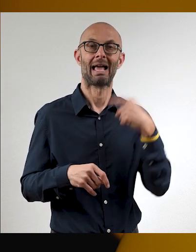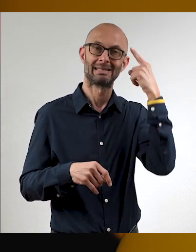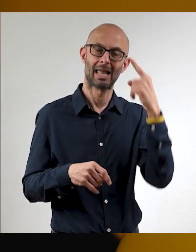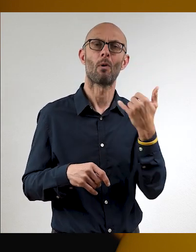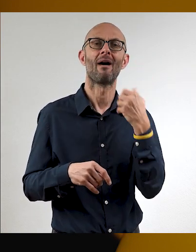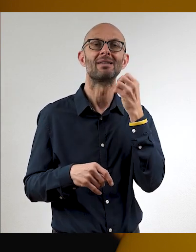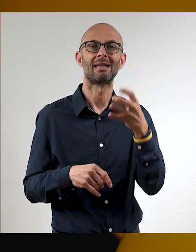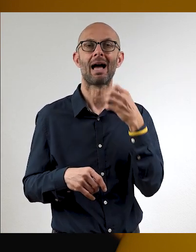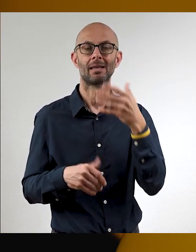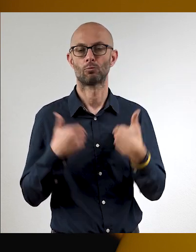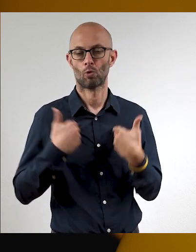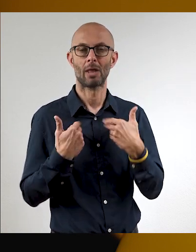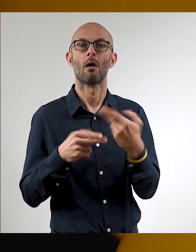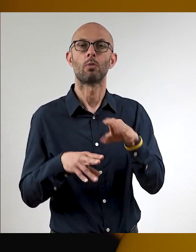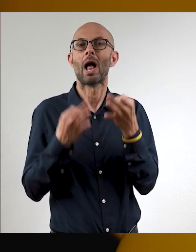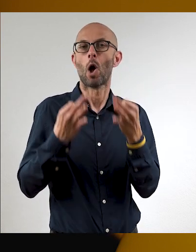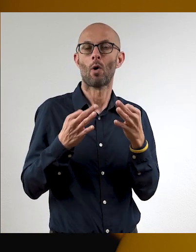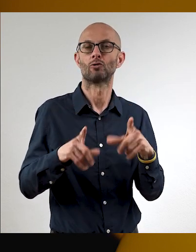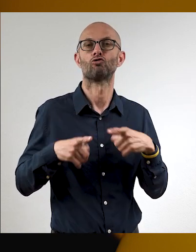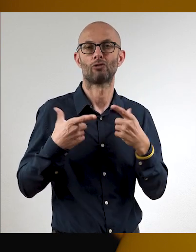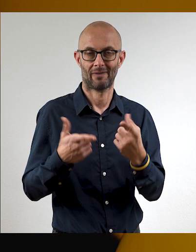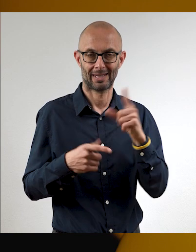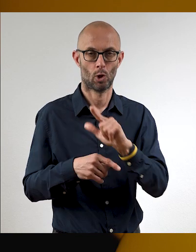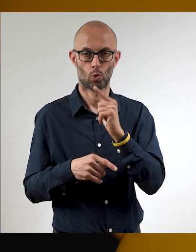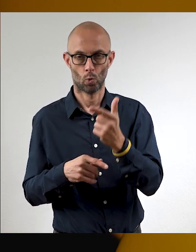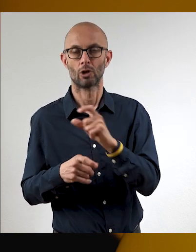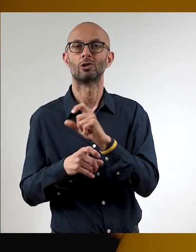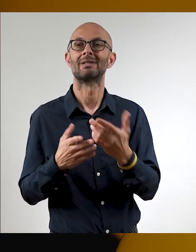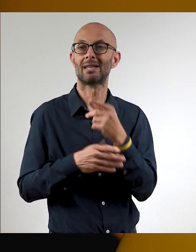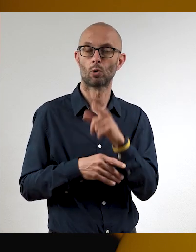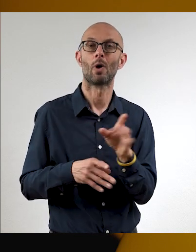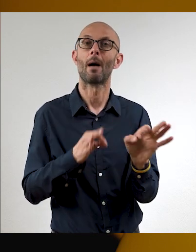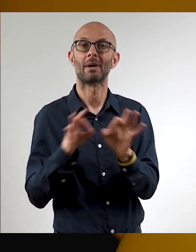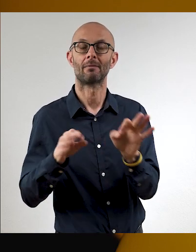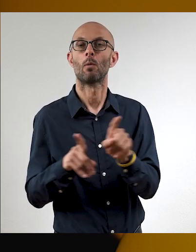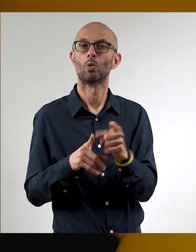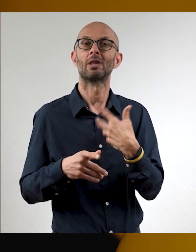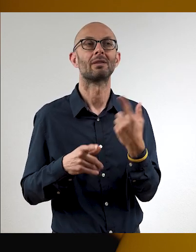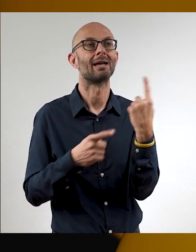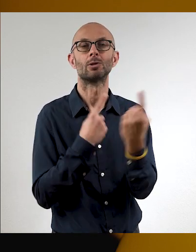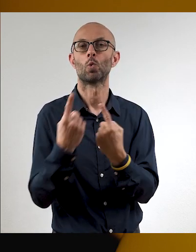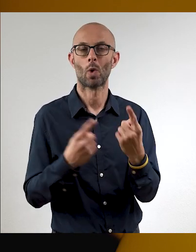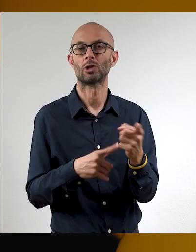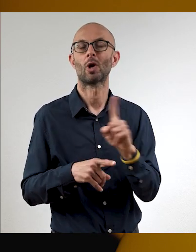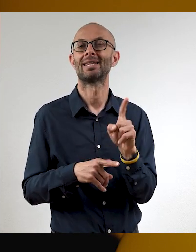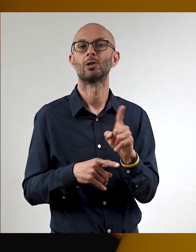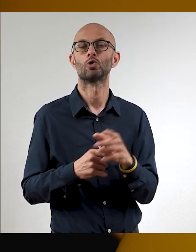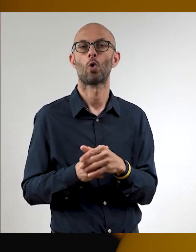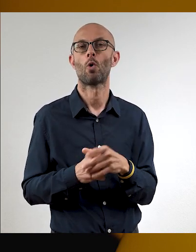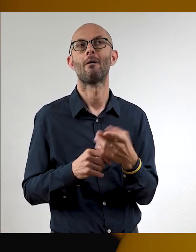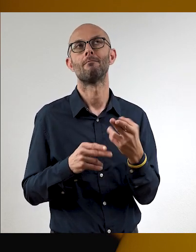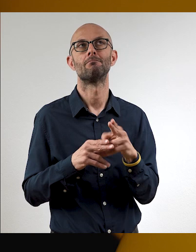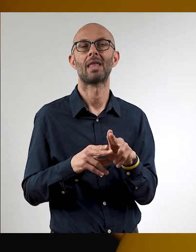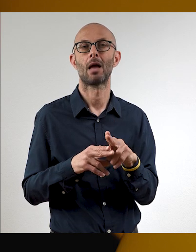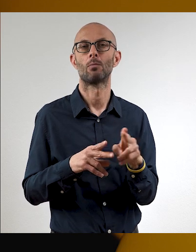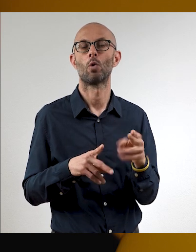v vsakodnevnem življenju bolj kakovostno živeti in drugič zato, da se pripravimo tudi na okoliščine, ki niso